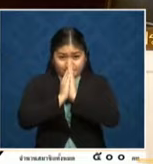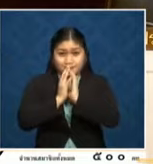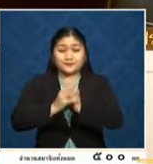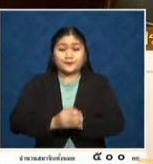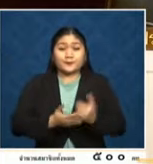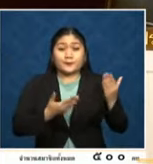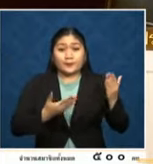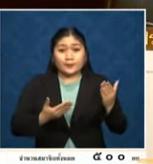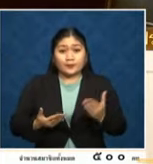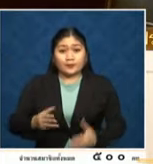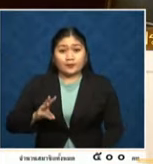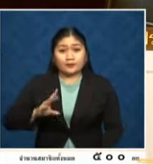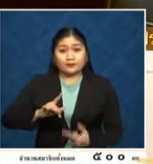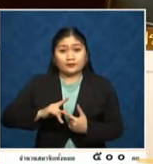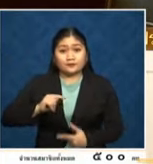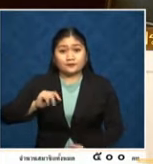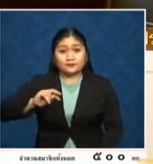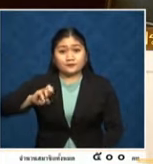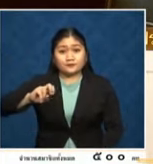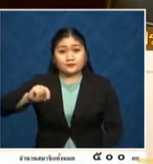ชิญท่านวุฒินันท์บุญชูครับ